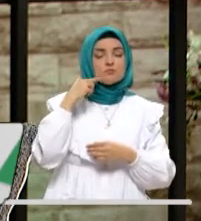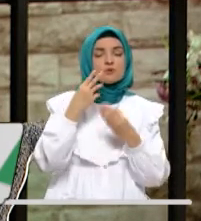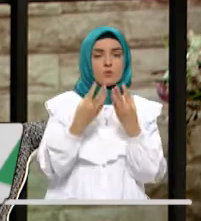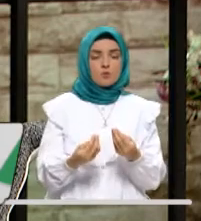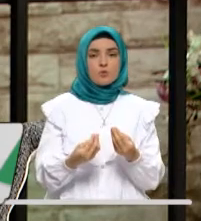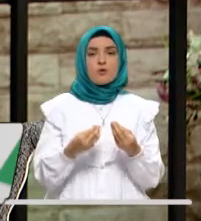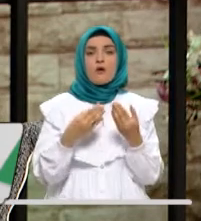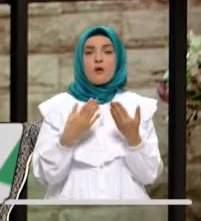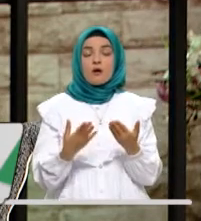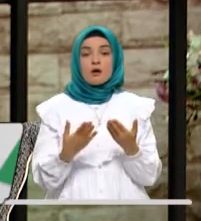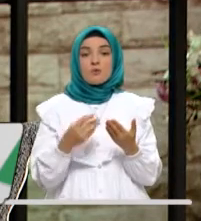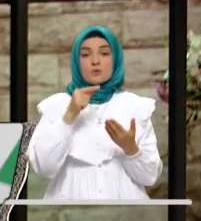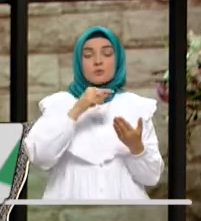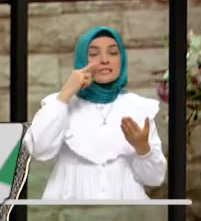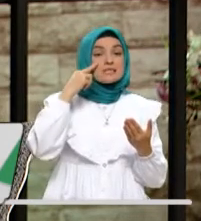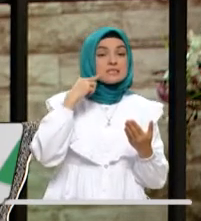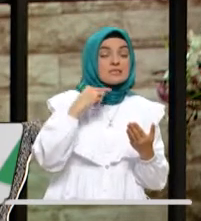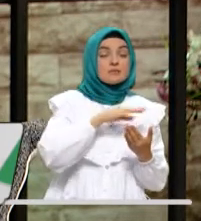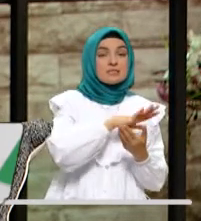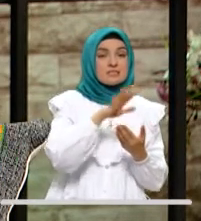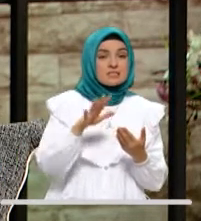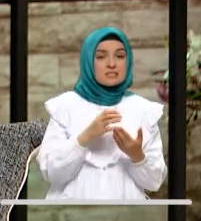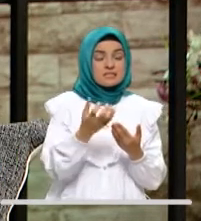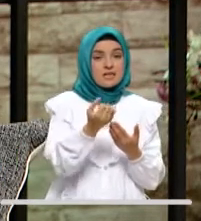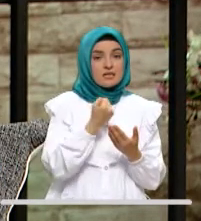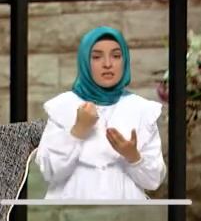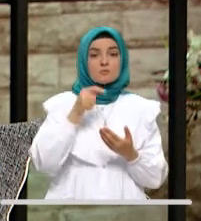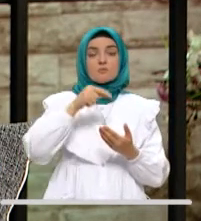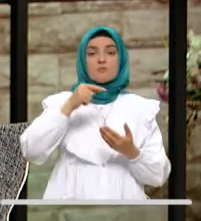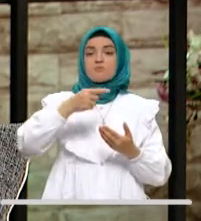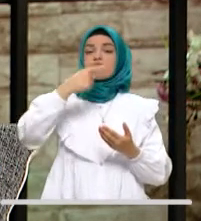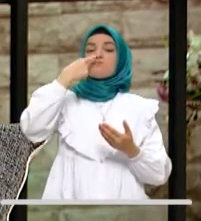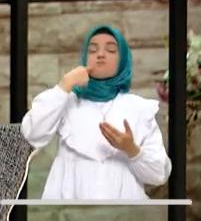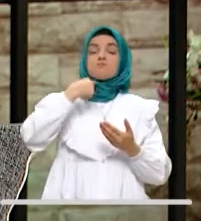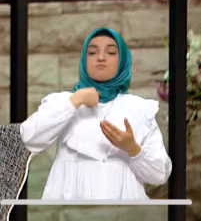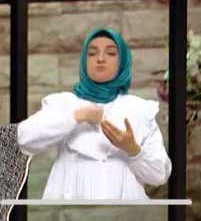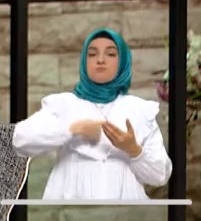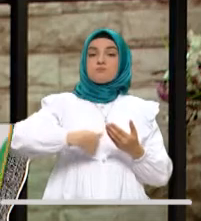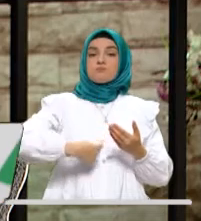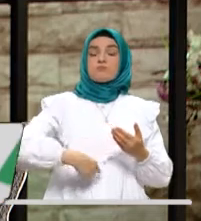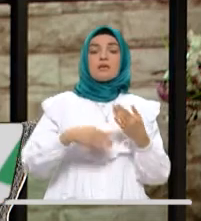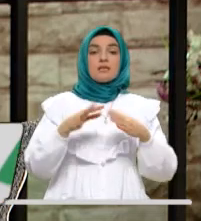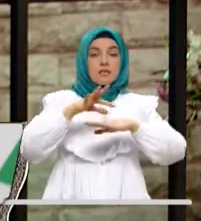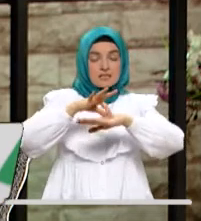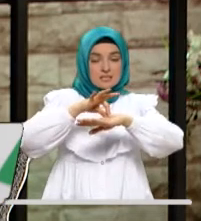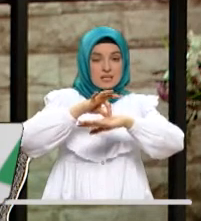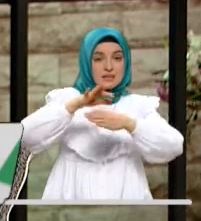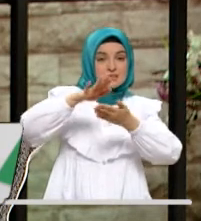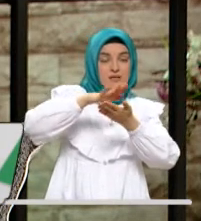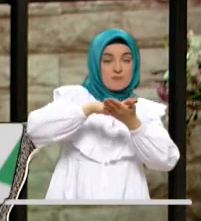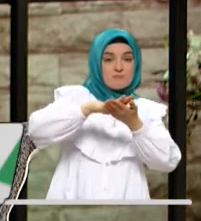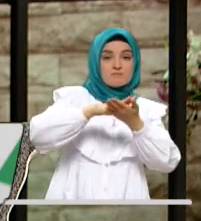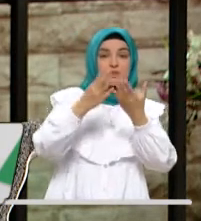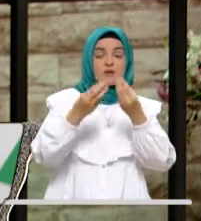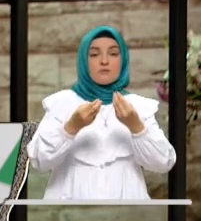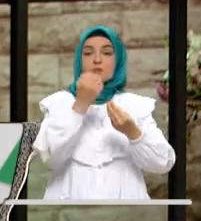Ama kozmetik ve temizlikten aldıklarımız direkt ya solunum yoluyla alıyoruz veya ten temasıyla alıyoruz ve direkt kana